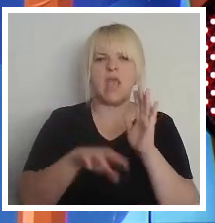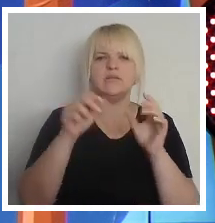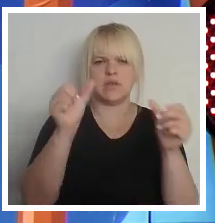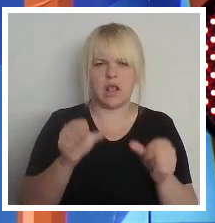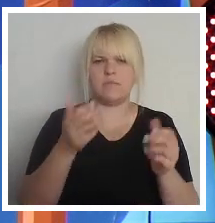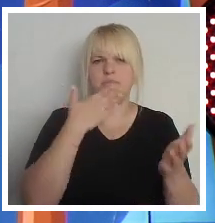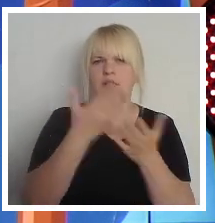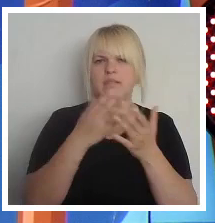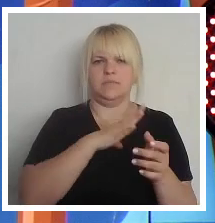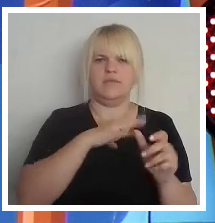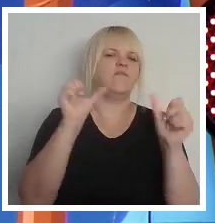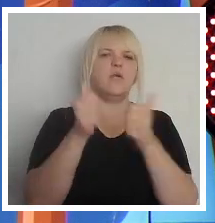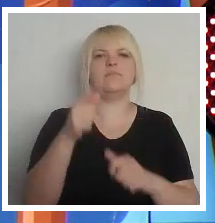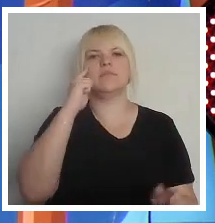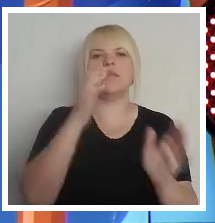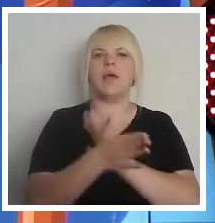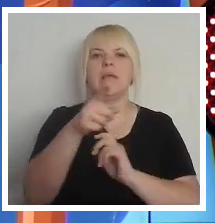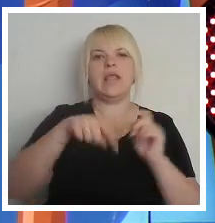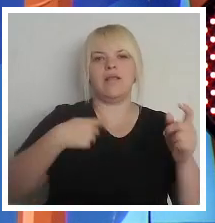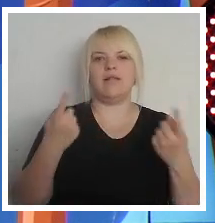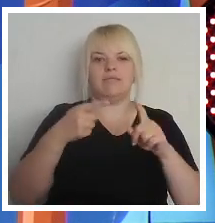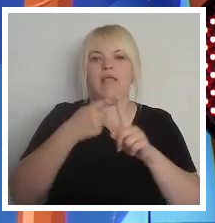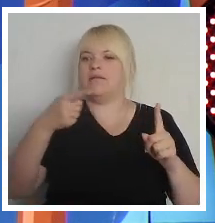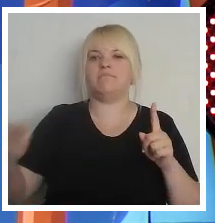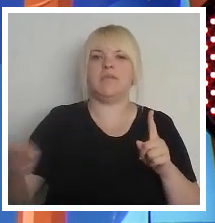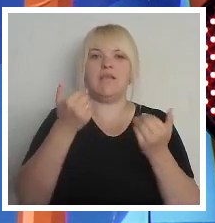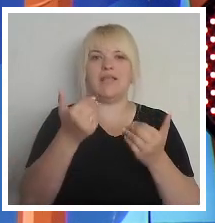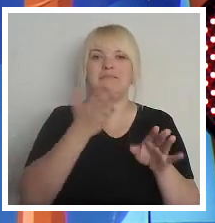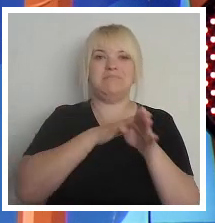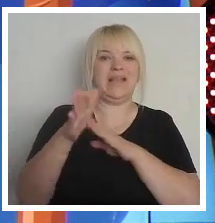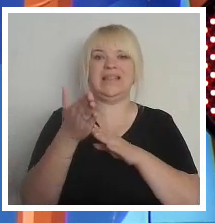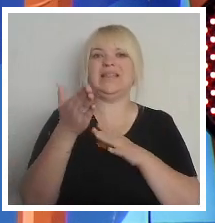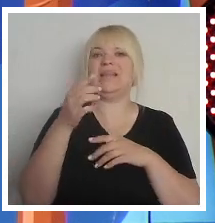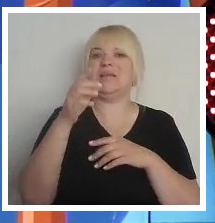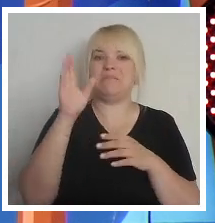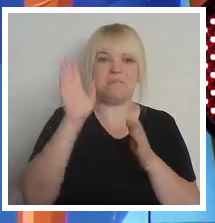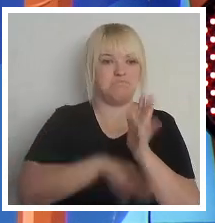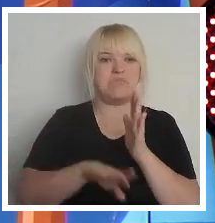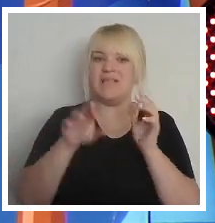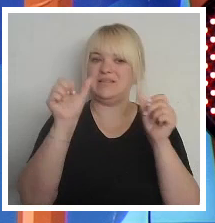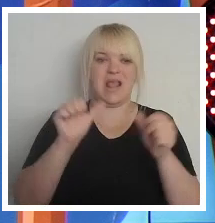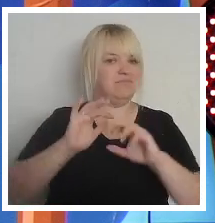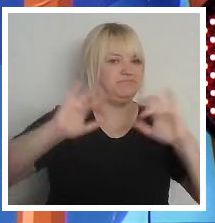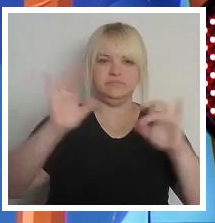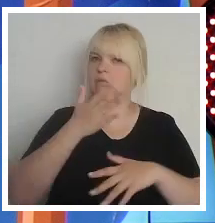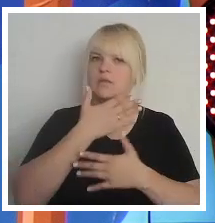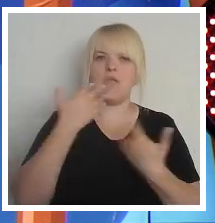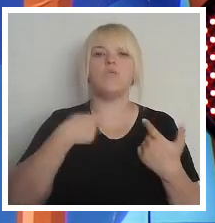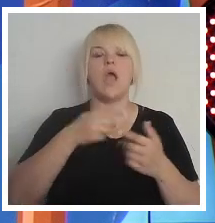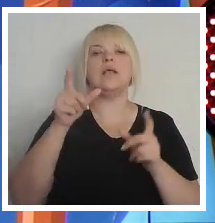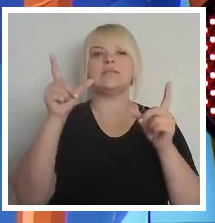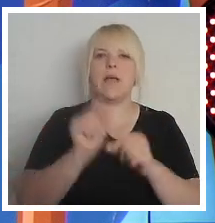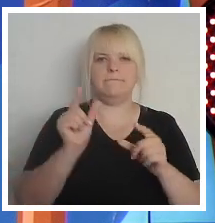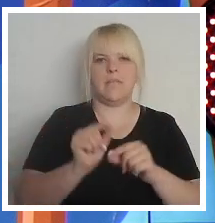Un mēs esam sapratuši, ka tas nav iespējams ilgtermiņā jau šobrīd pilnībā bez nekādām reklāmām. Mēs piedāvājam samazināt reklāmu